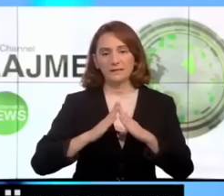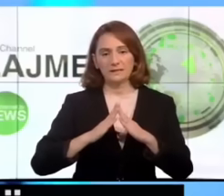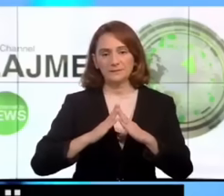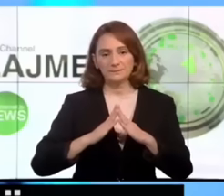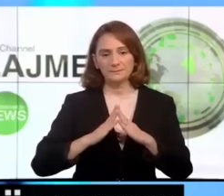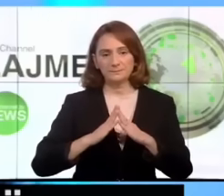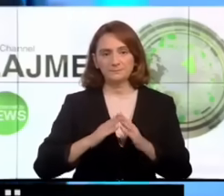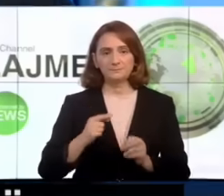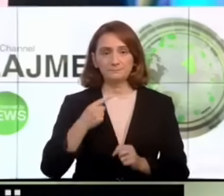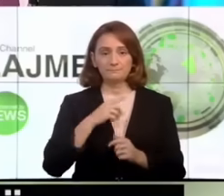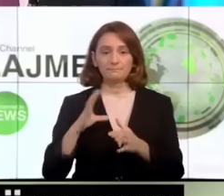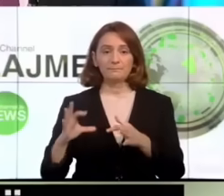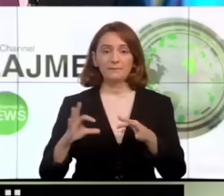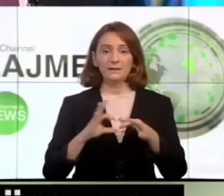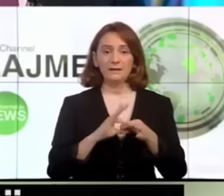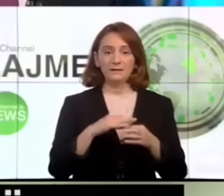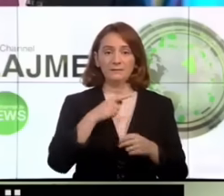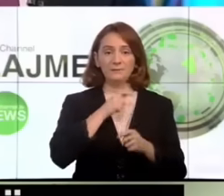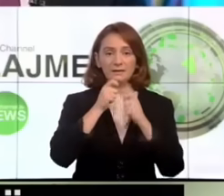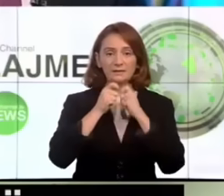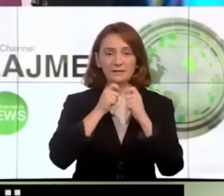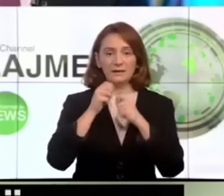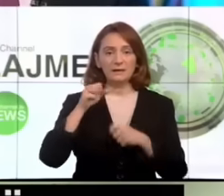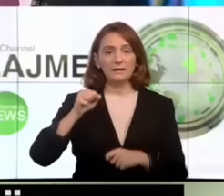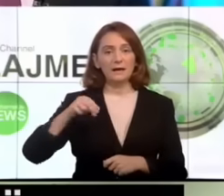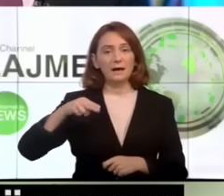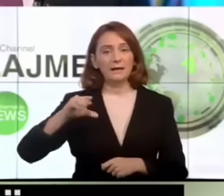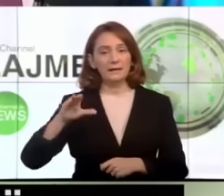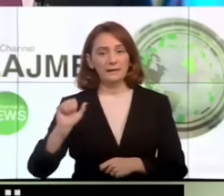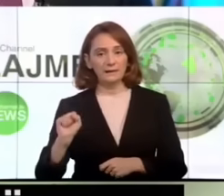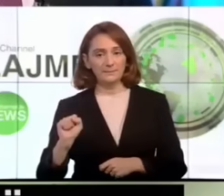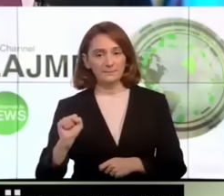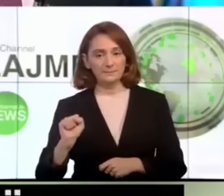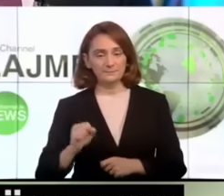gazetaren Anila Hoxha për detajet. Po Anila.